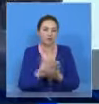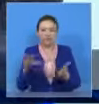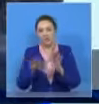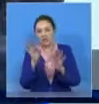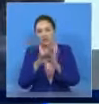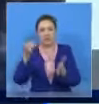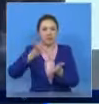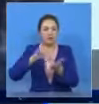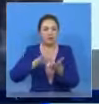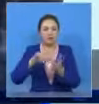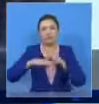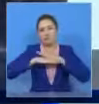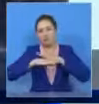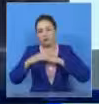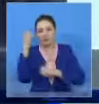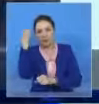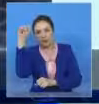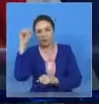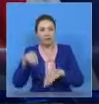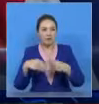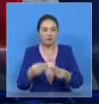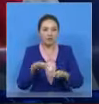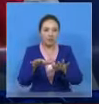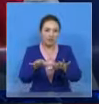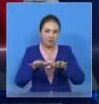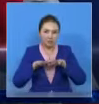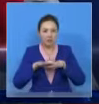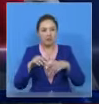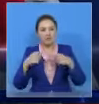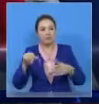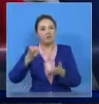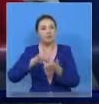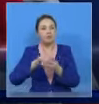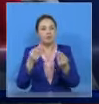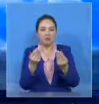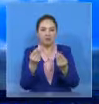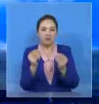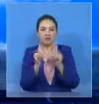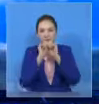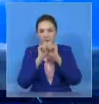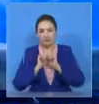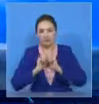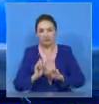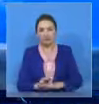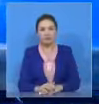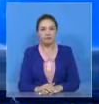выступили публично победителю был вручен компьютера прочим участникам денежные призы